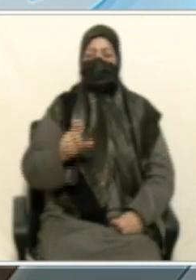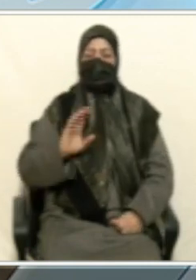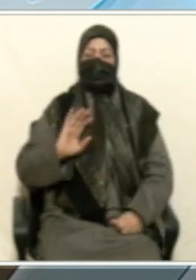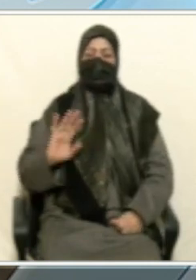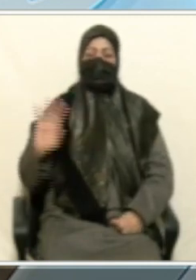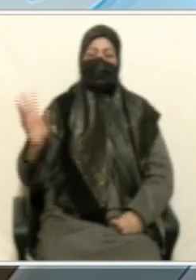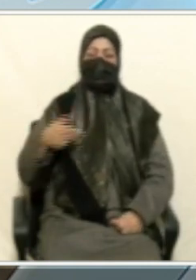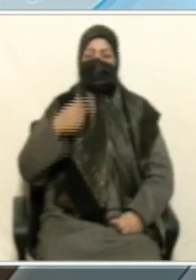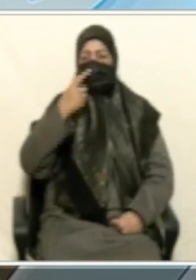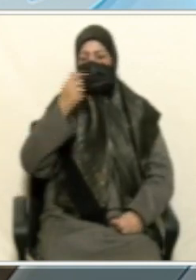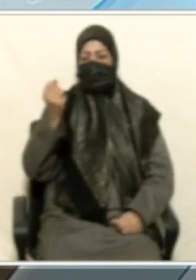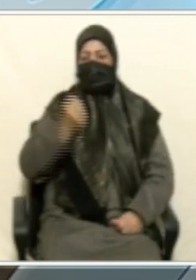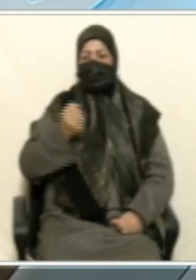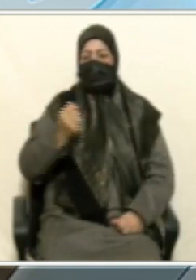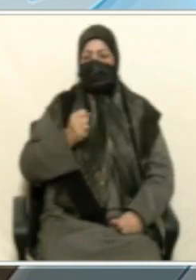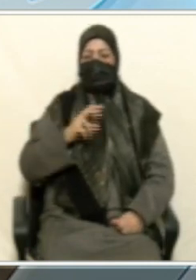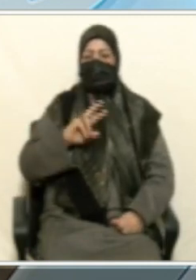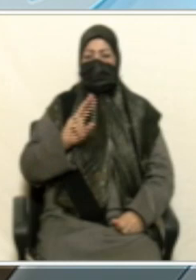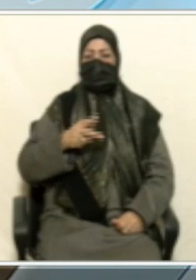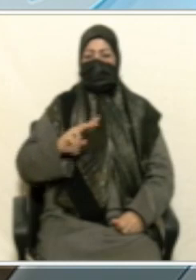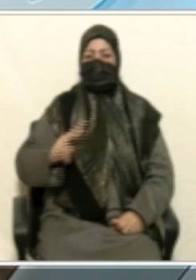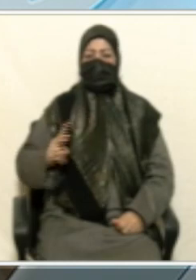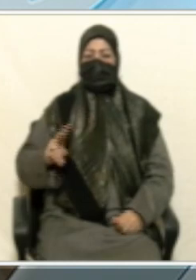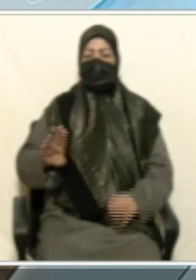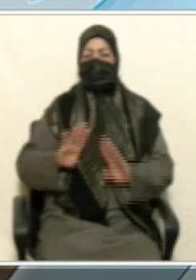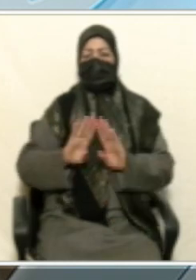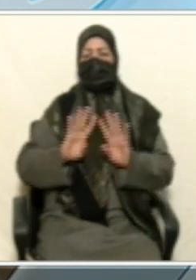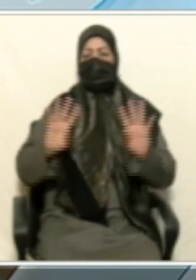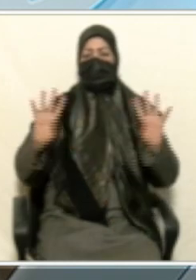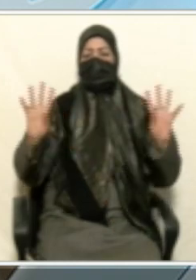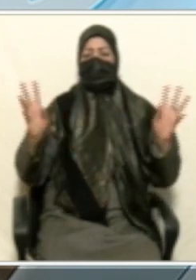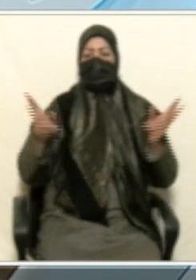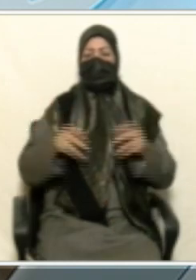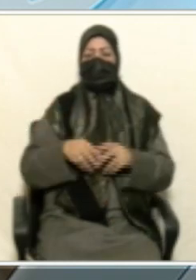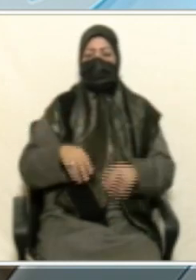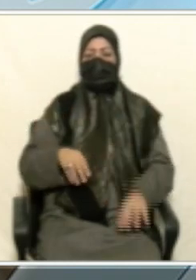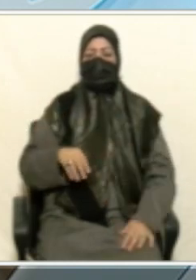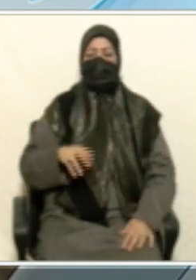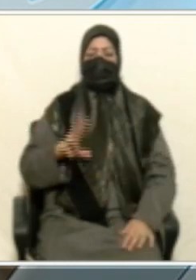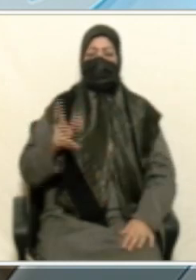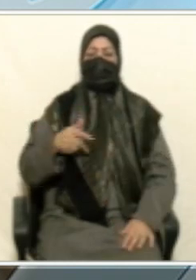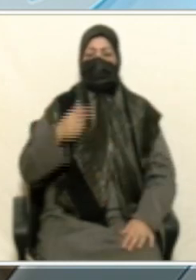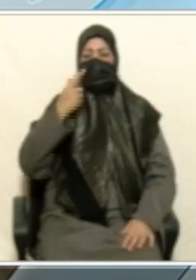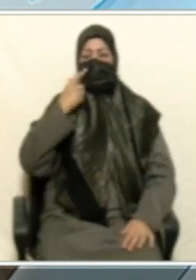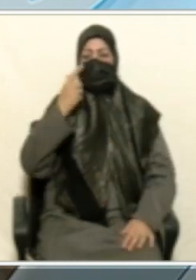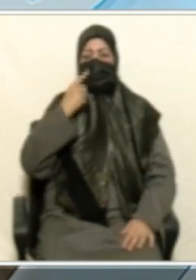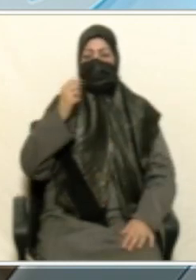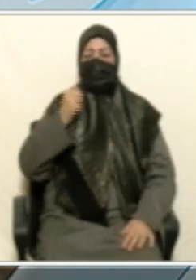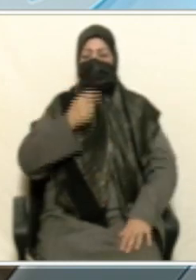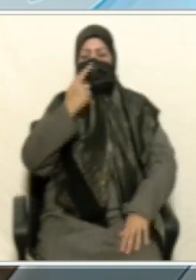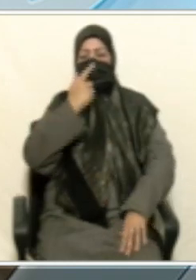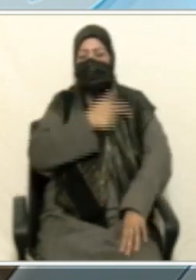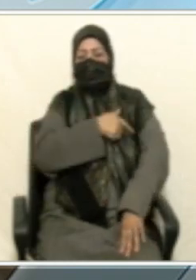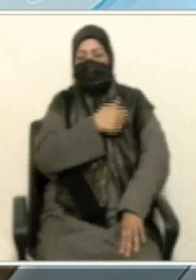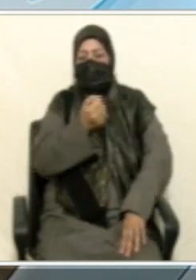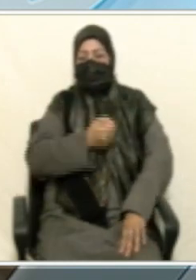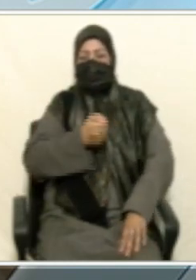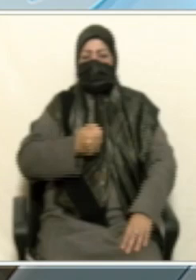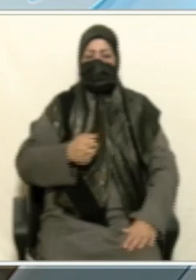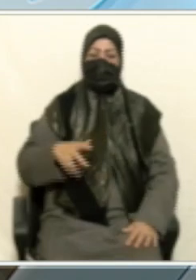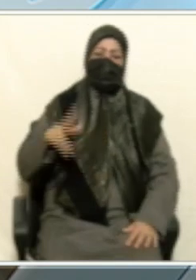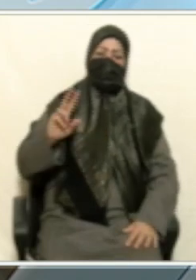جواربهم ولعلهم يمسحون عليها، فمع العرق مع الماء تكون الرائحة كريهة جدا